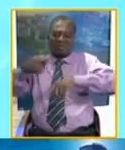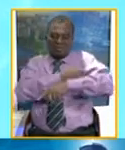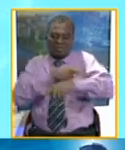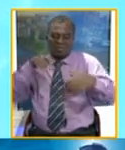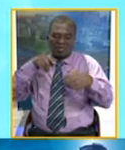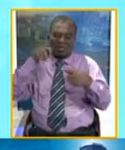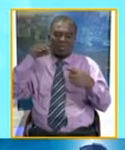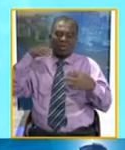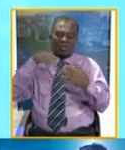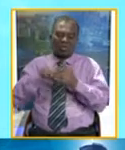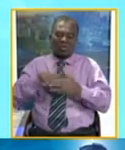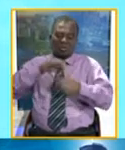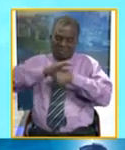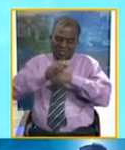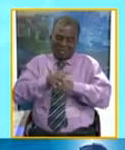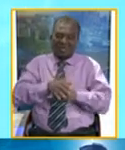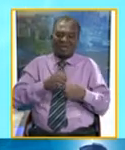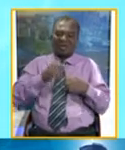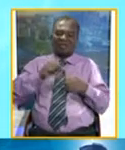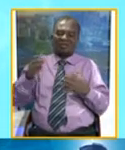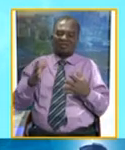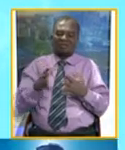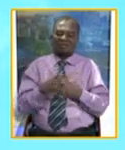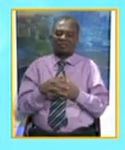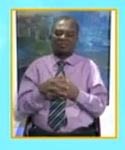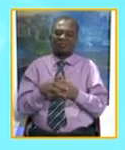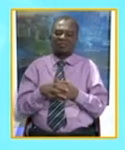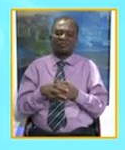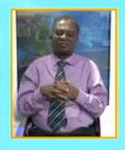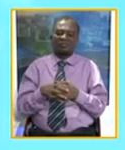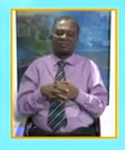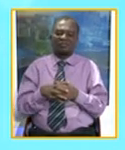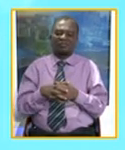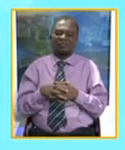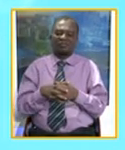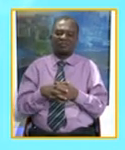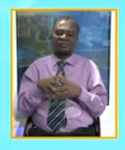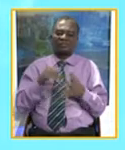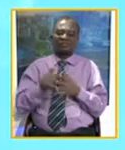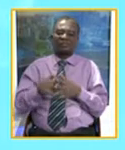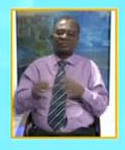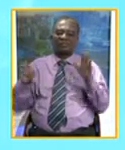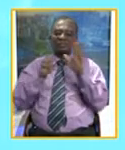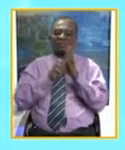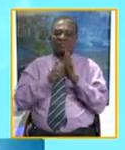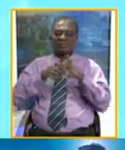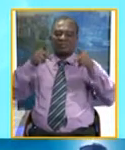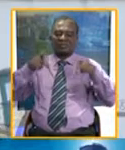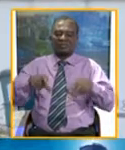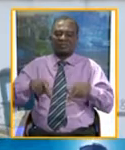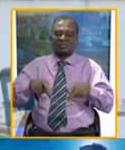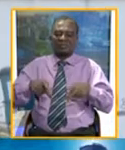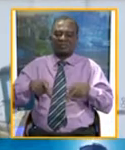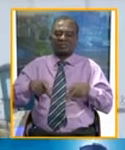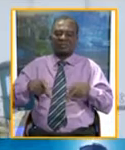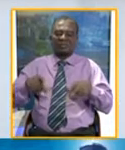le coronavirus et à intensifier les gestes barrières. C'est un exemple à suivre. Le personnel du système